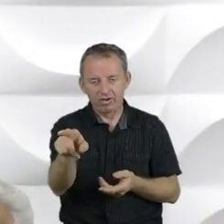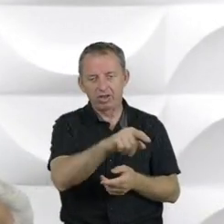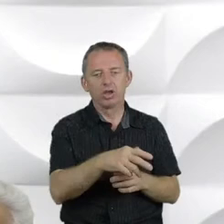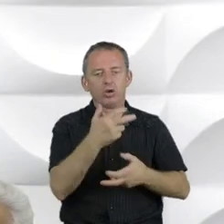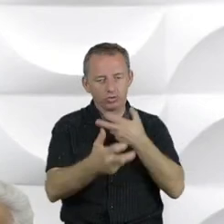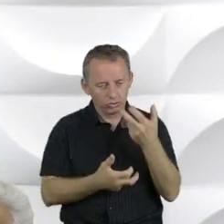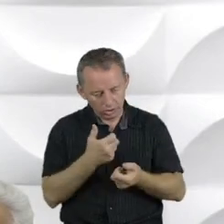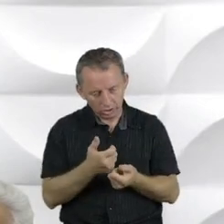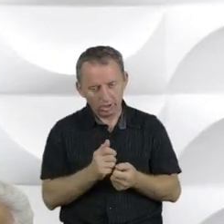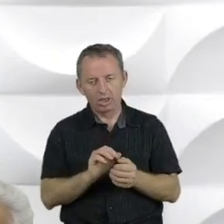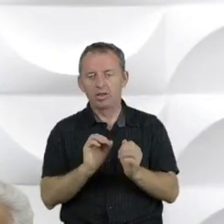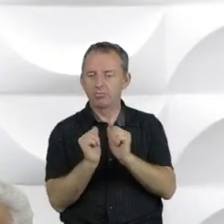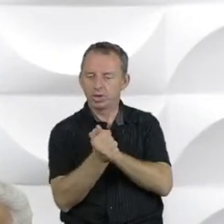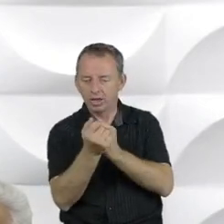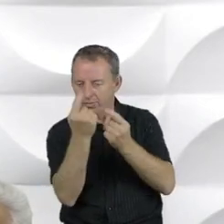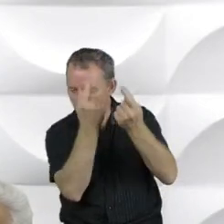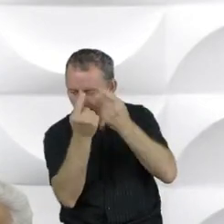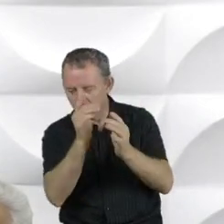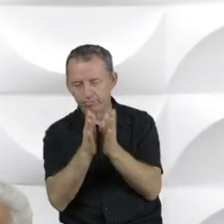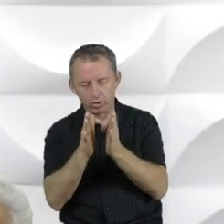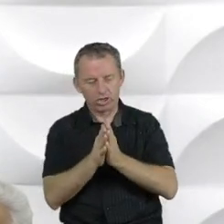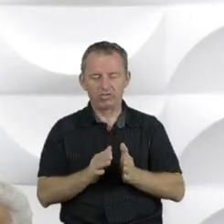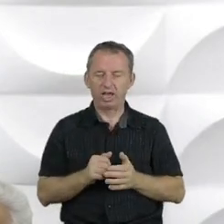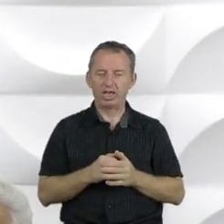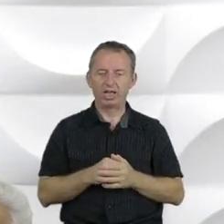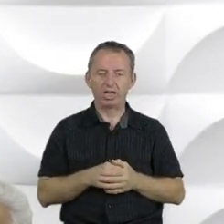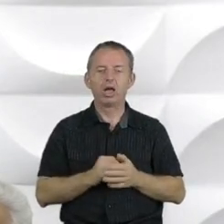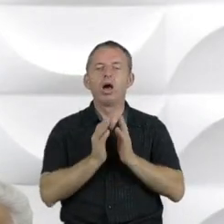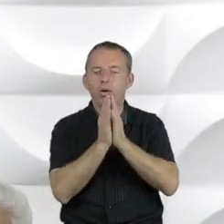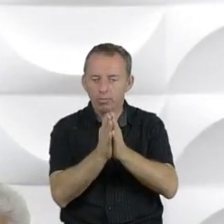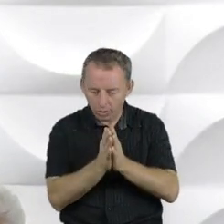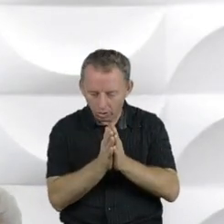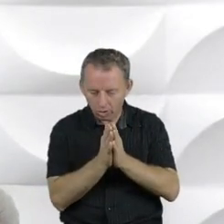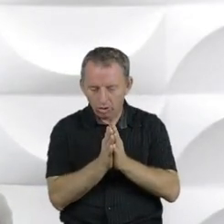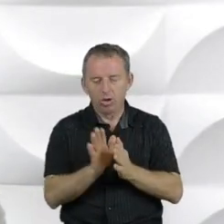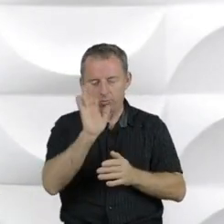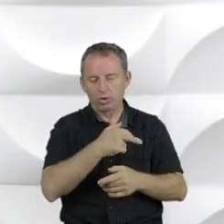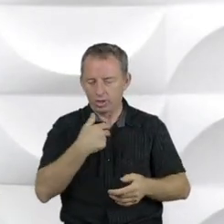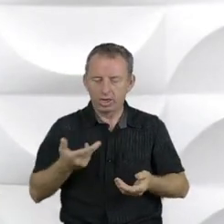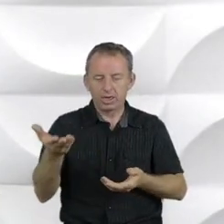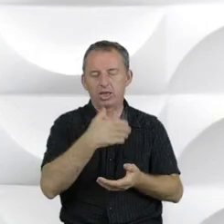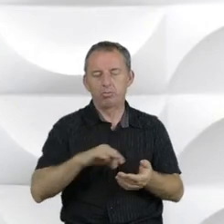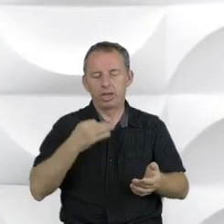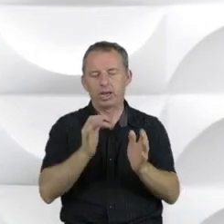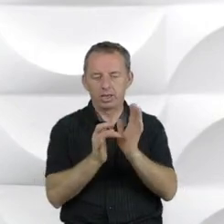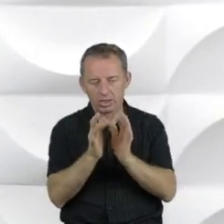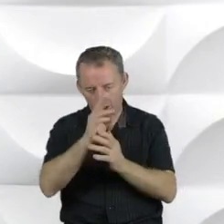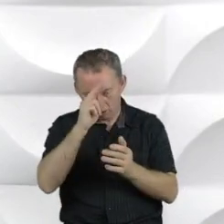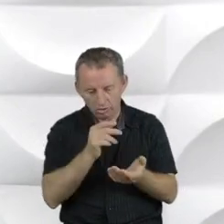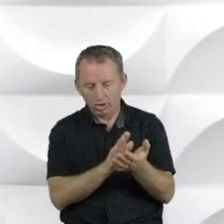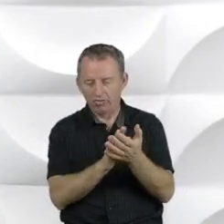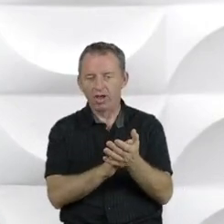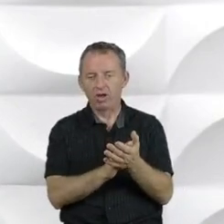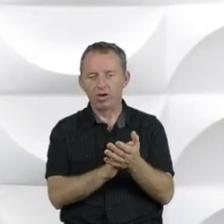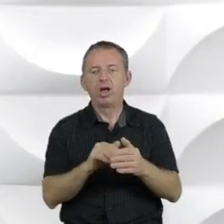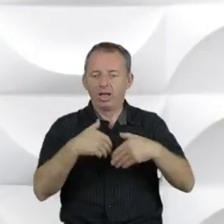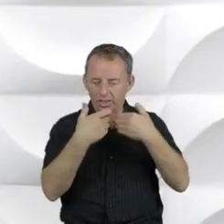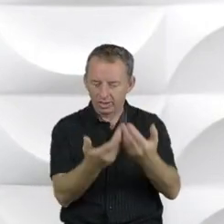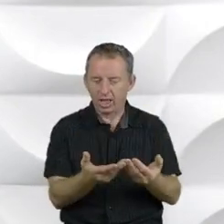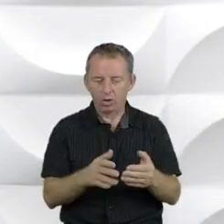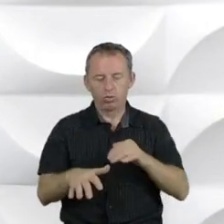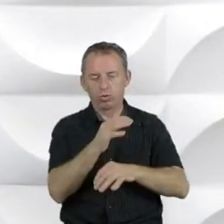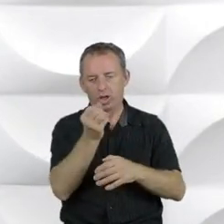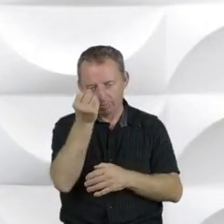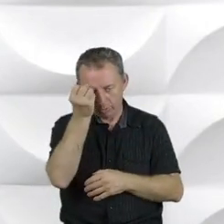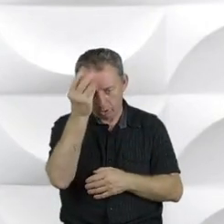o was wzmiankę w moich modlitwach, prosząc, aby Bóg naszego Pana Jezusa Chrystusa, Ojciec chwały, dał wam ducha